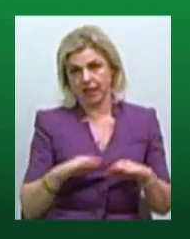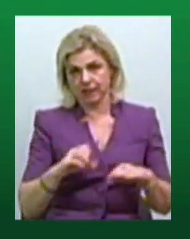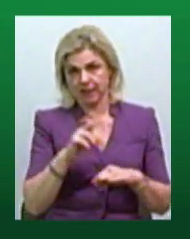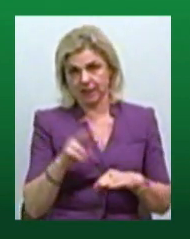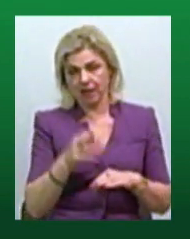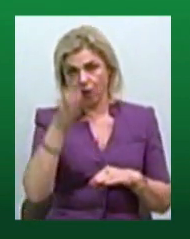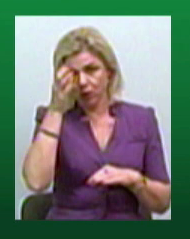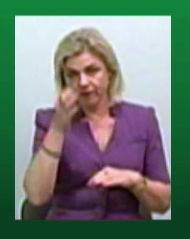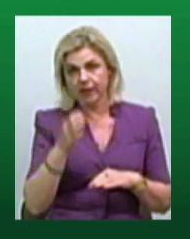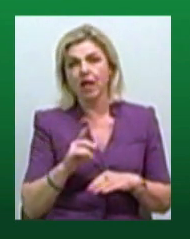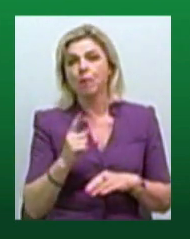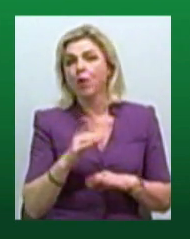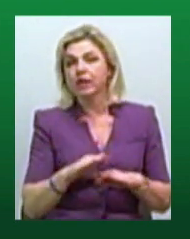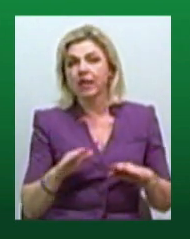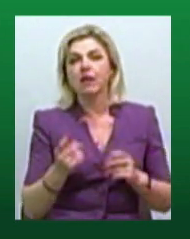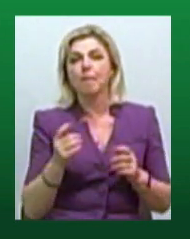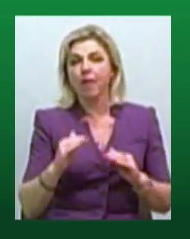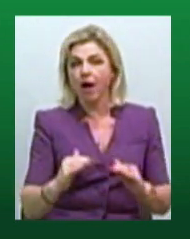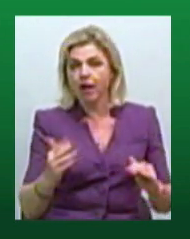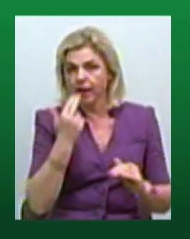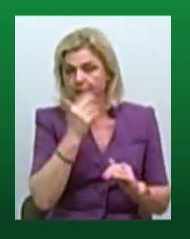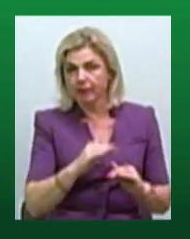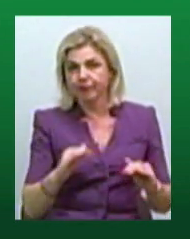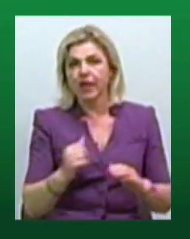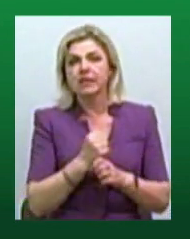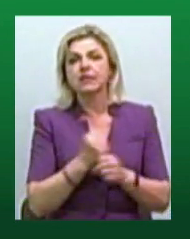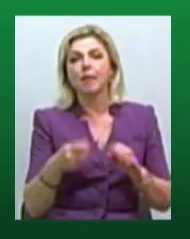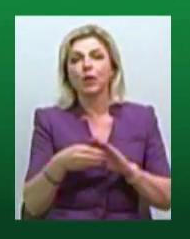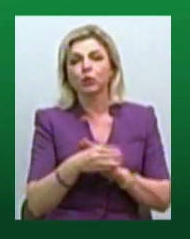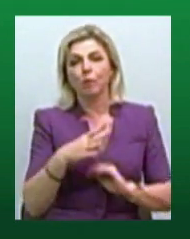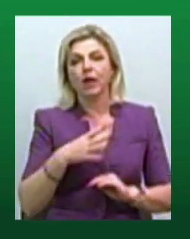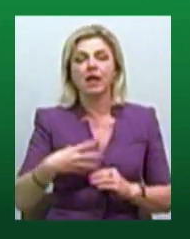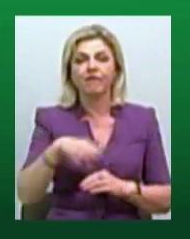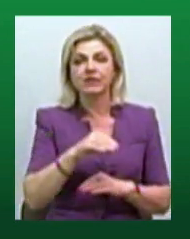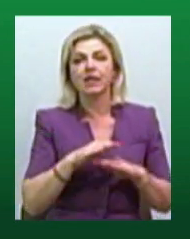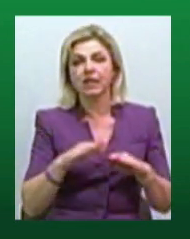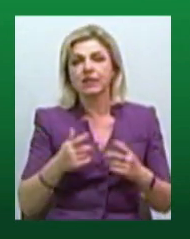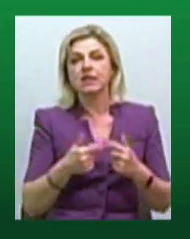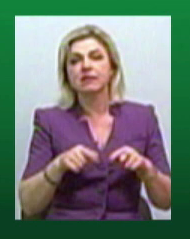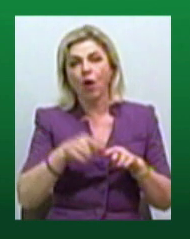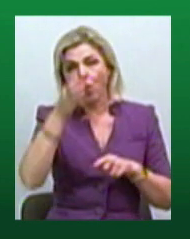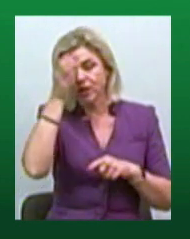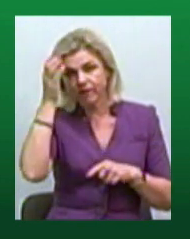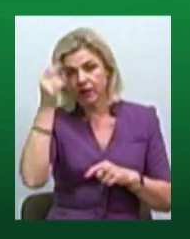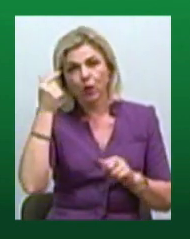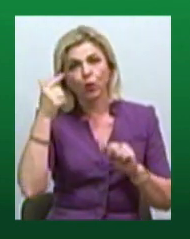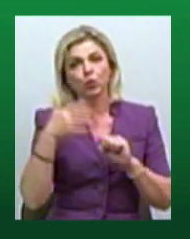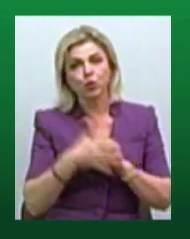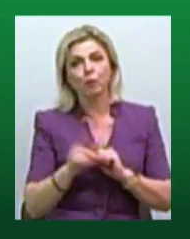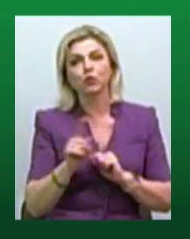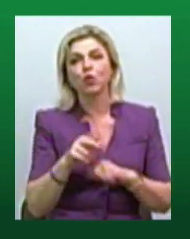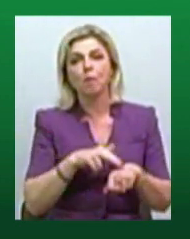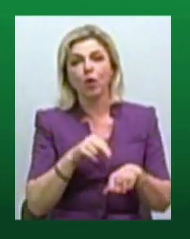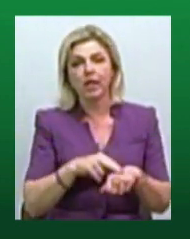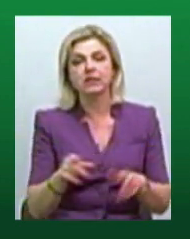освіти. Оскільки це діти малі, оскільки заміновано було всі дитячі заклади освіти, розуміли, що поліція